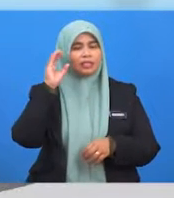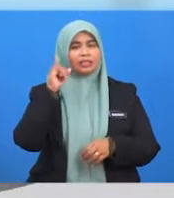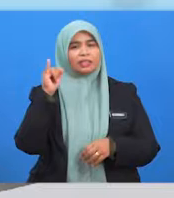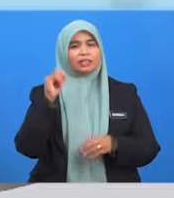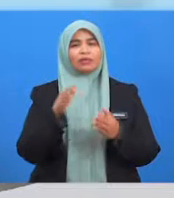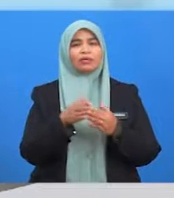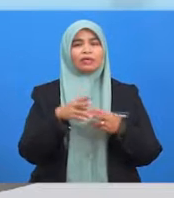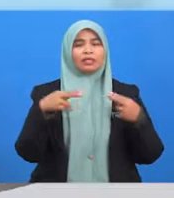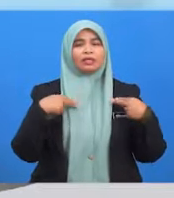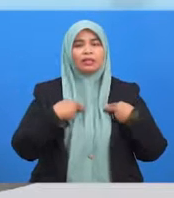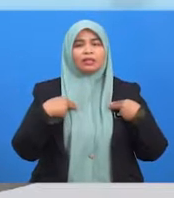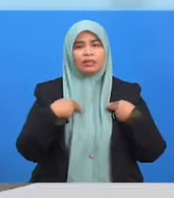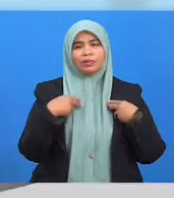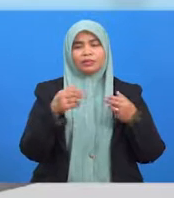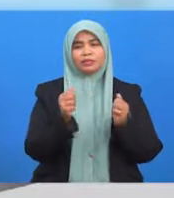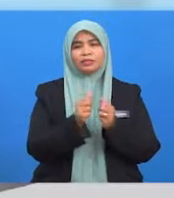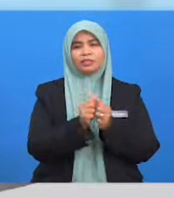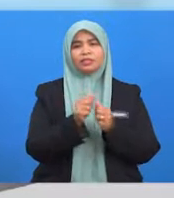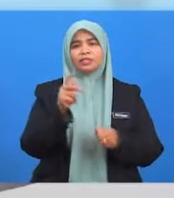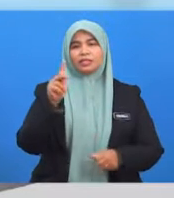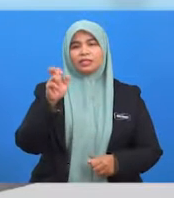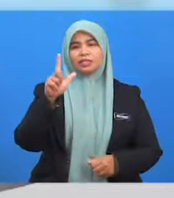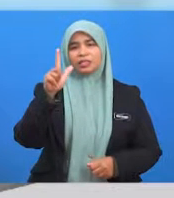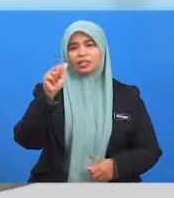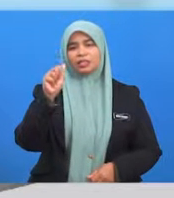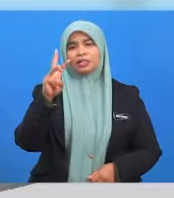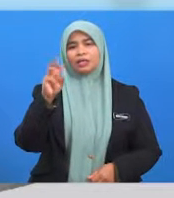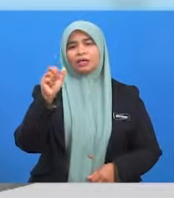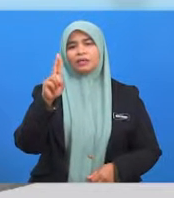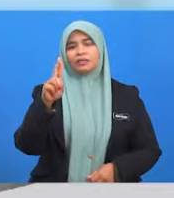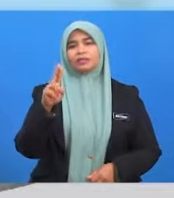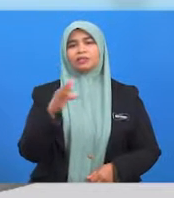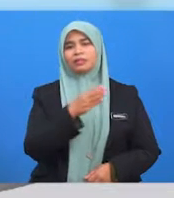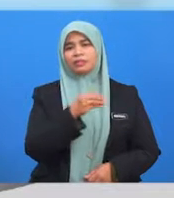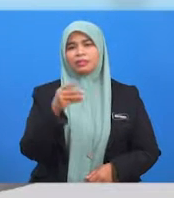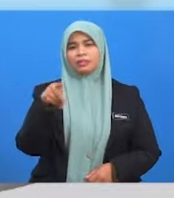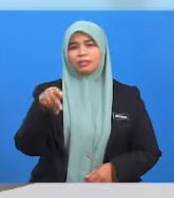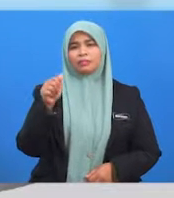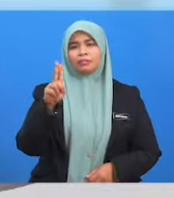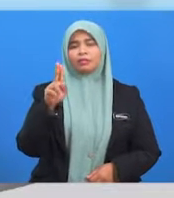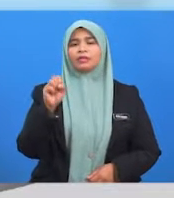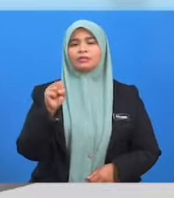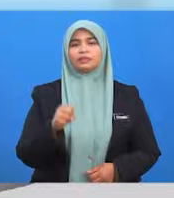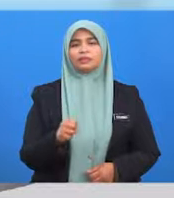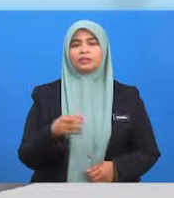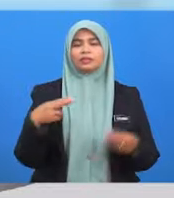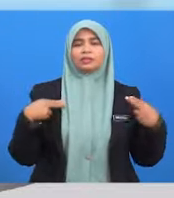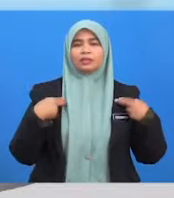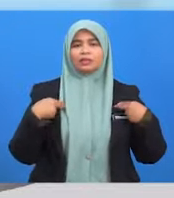haiwan seperti kelawar, ikan lumba-lumba dan paus. Haiwan-haiwan